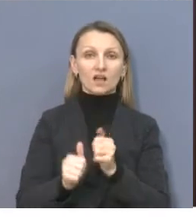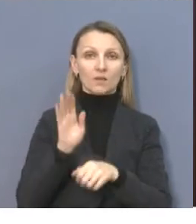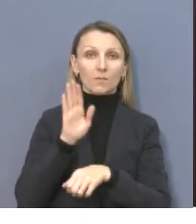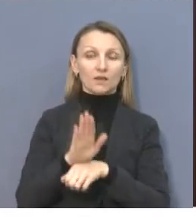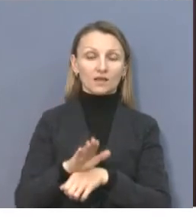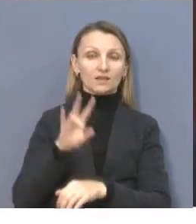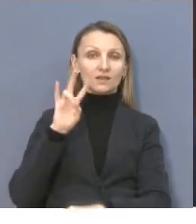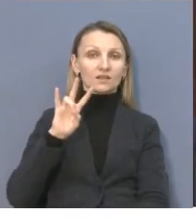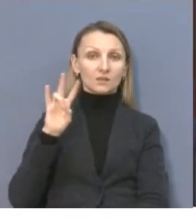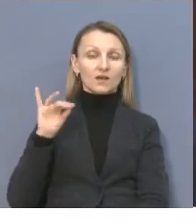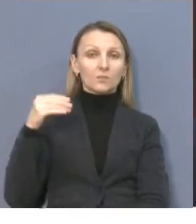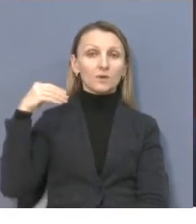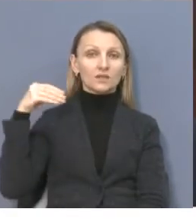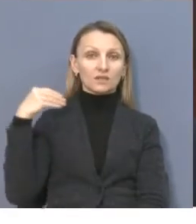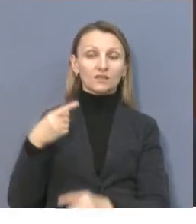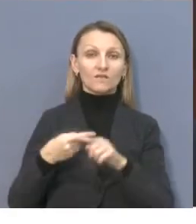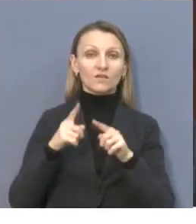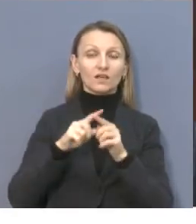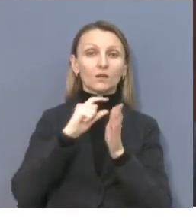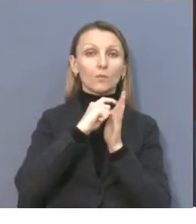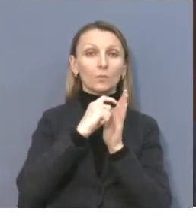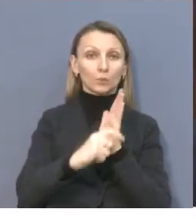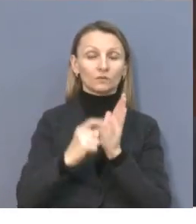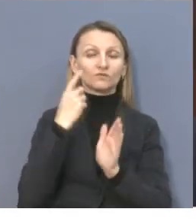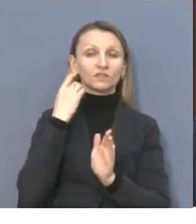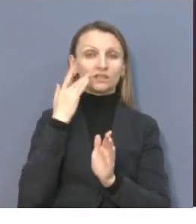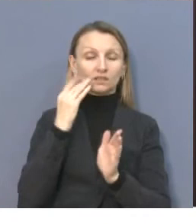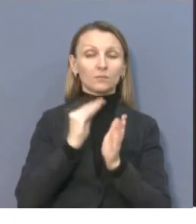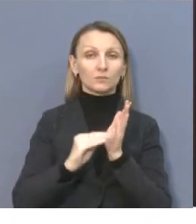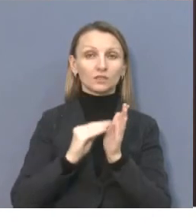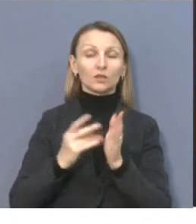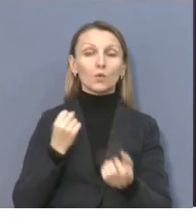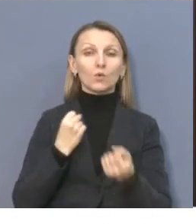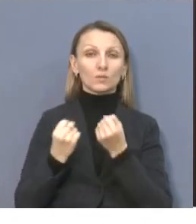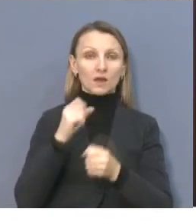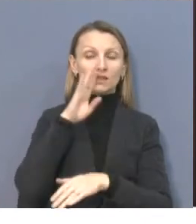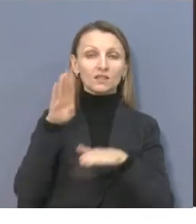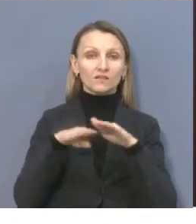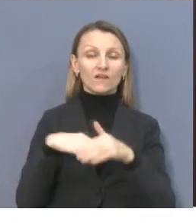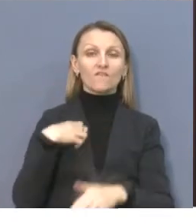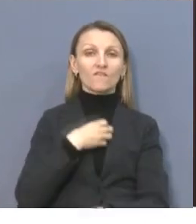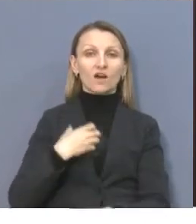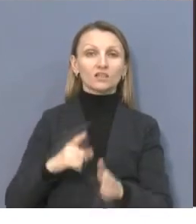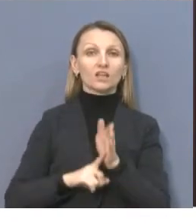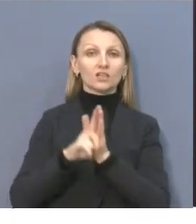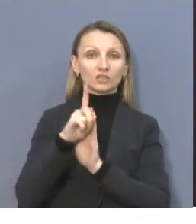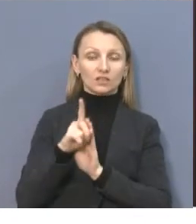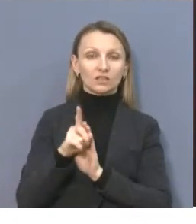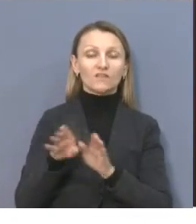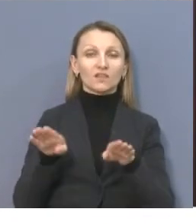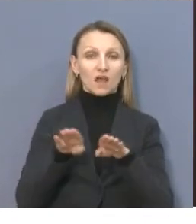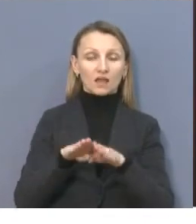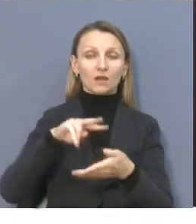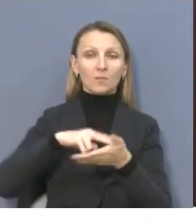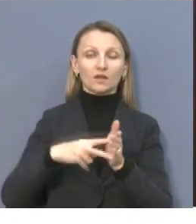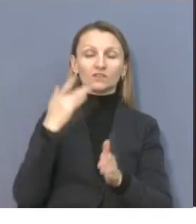босые президента данный пункт особенно выделяется язык укрепляет независимости этот челленж очень важное начинание видео логическом плане всегда